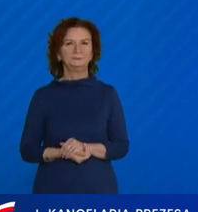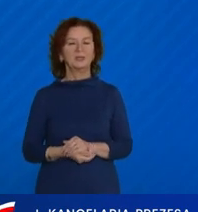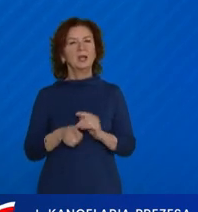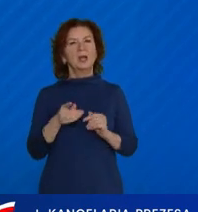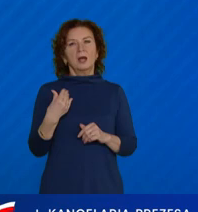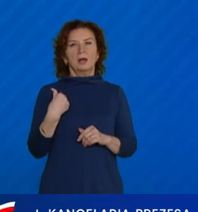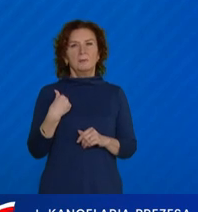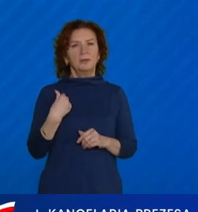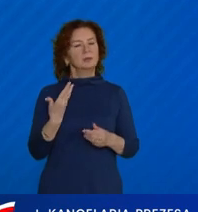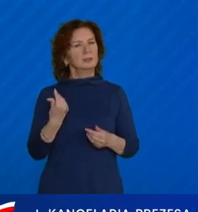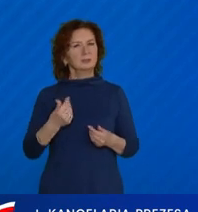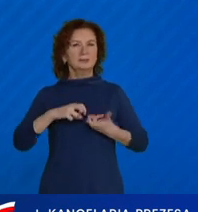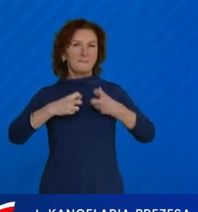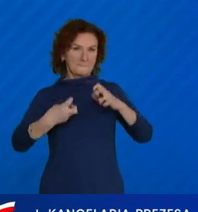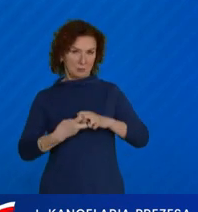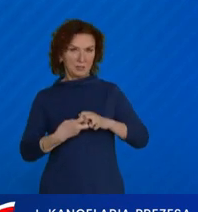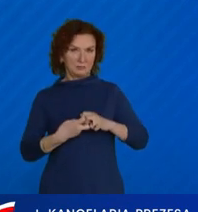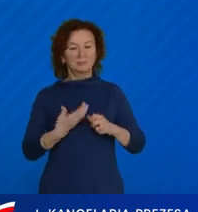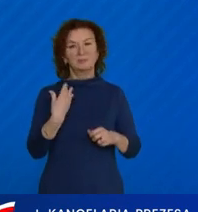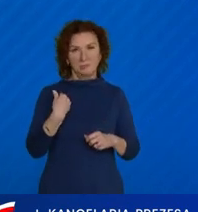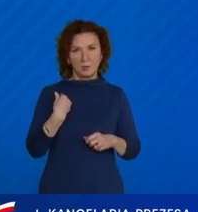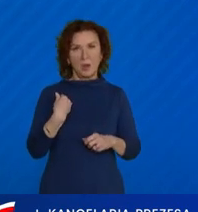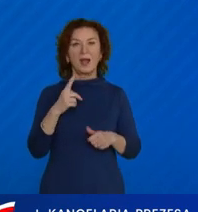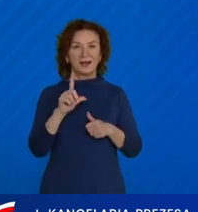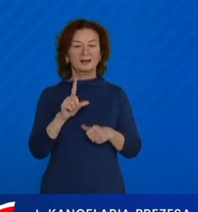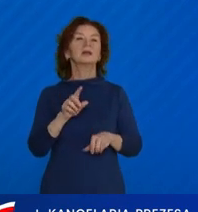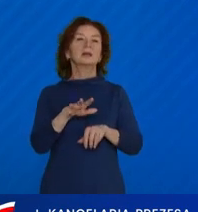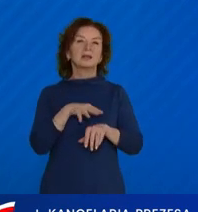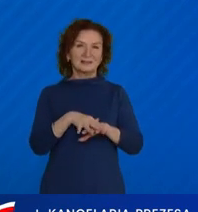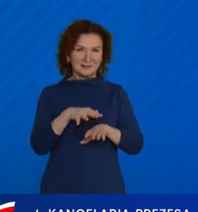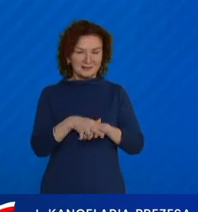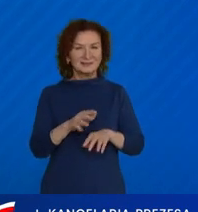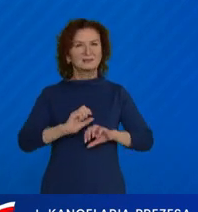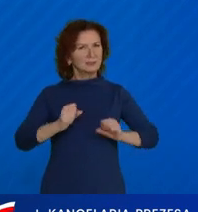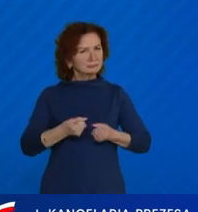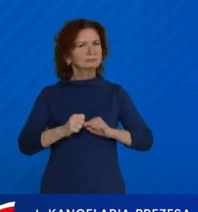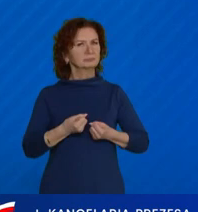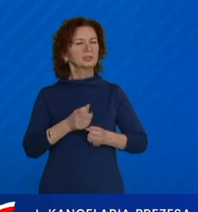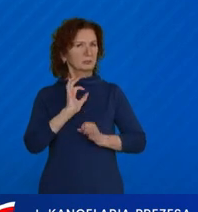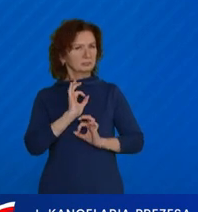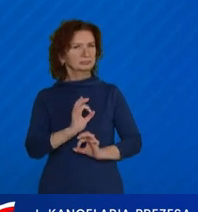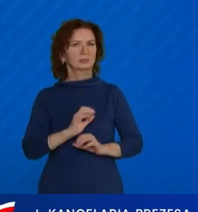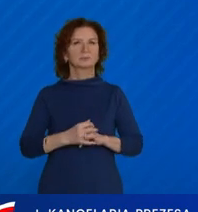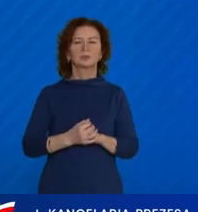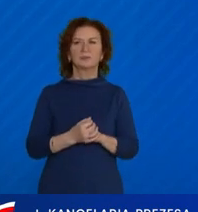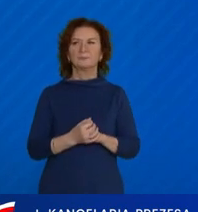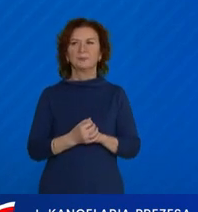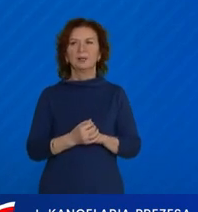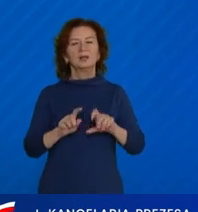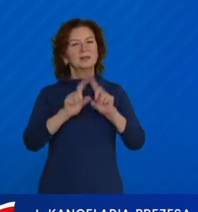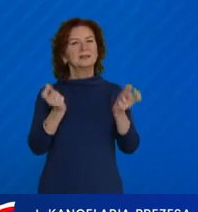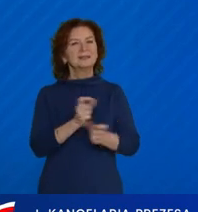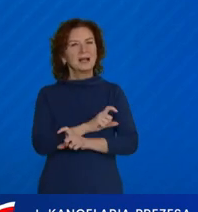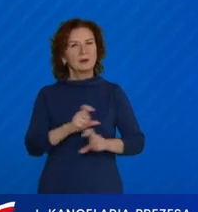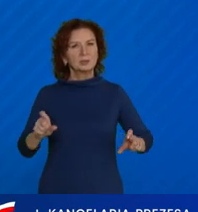tych wszystkich problemów system działał przy dużym poświęceniu i zaangażowaniu osób go tworzących i cały